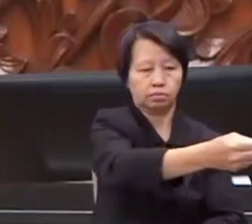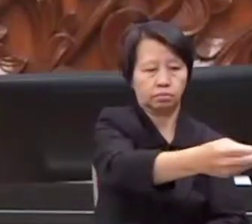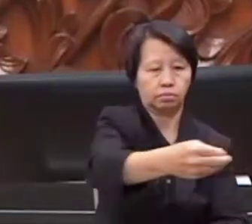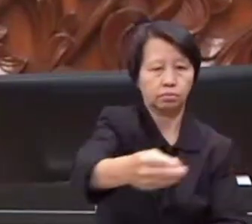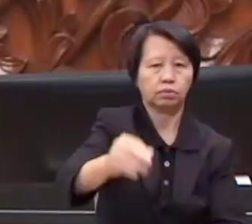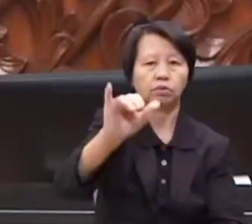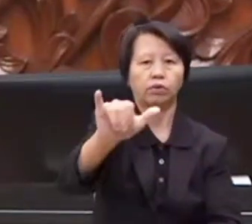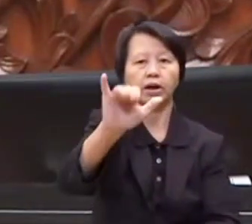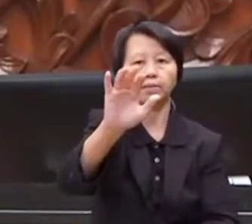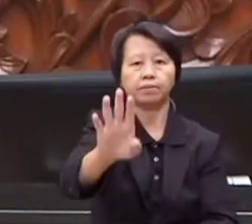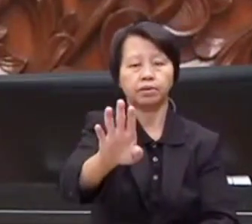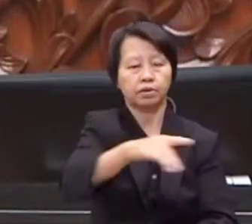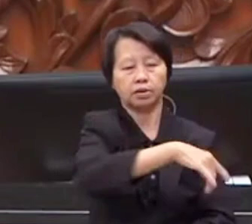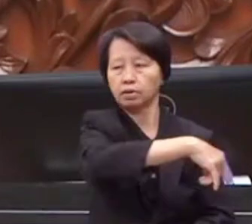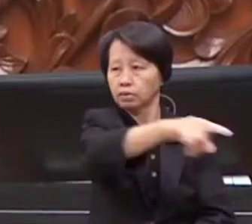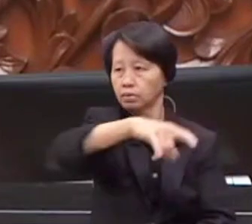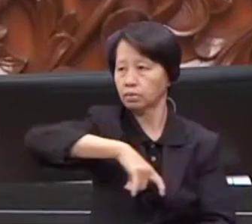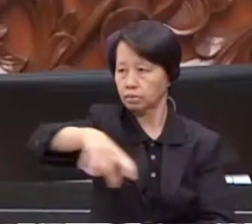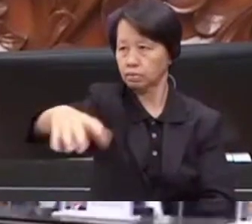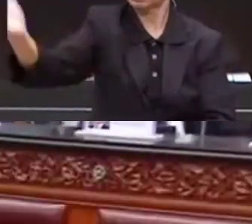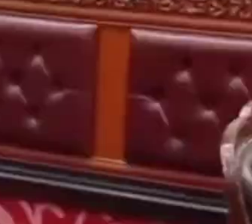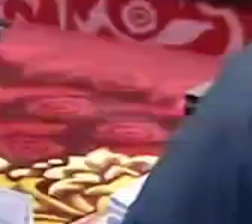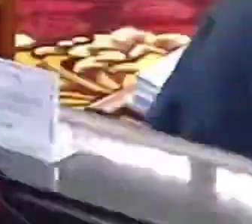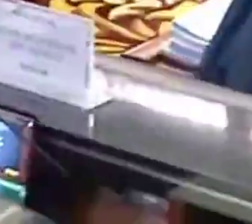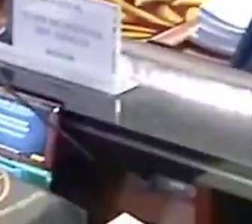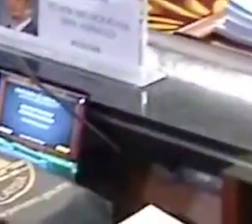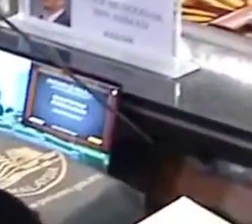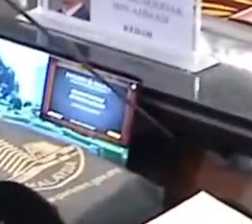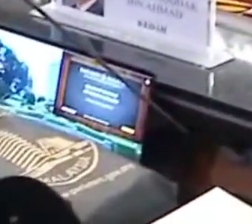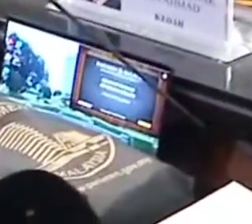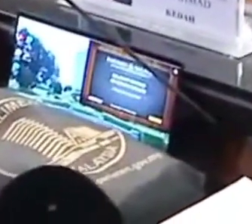yang berhohmat di blok masing-masing